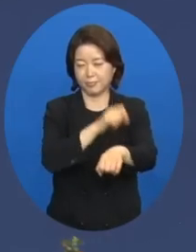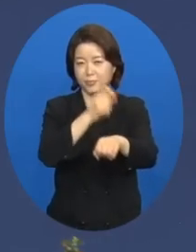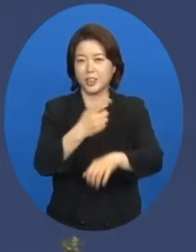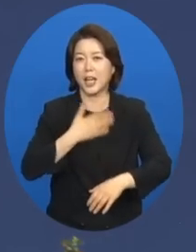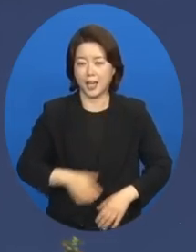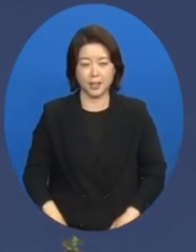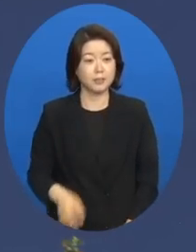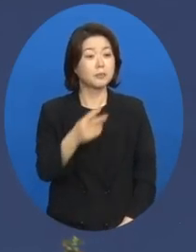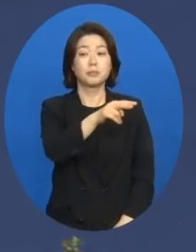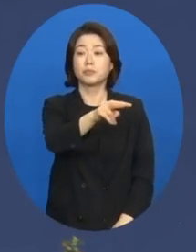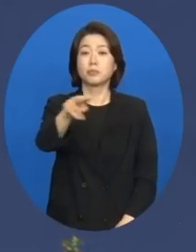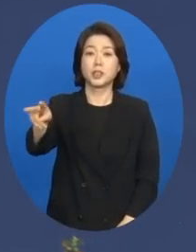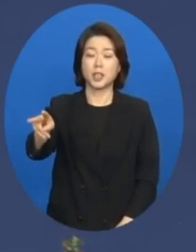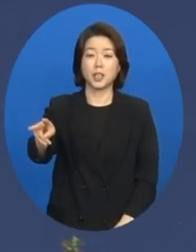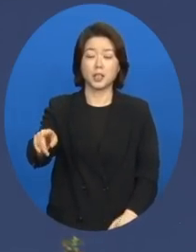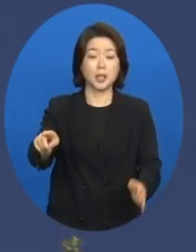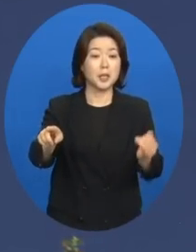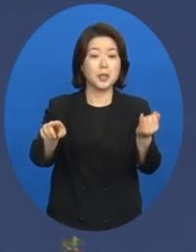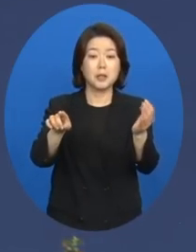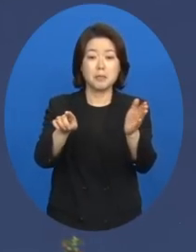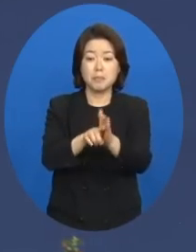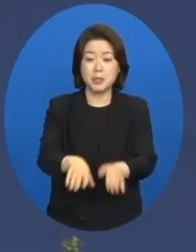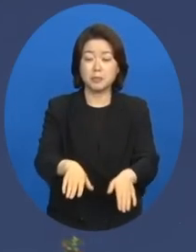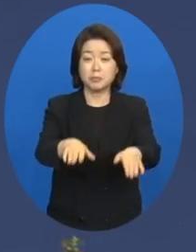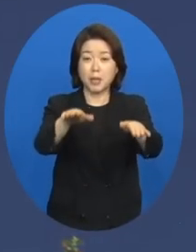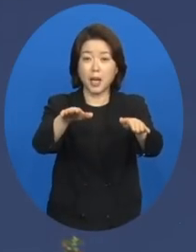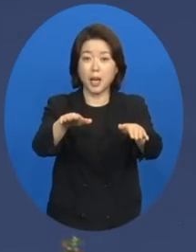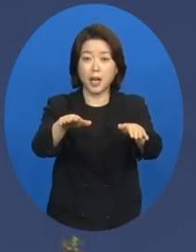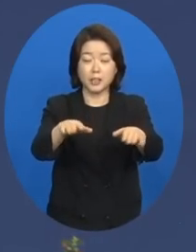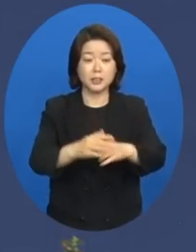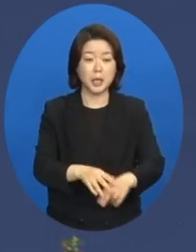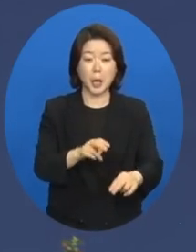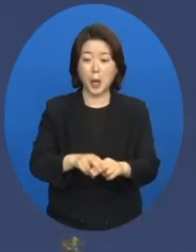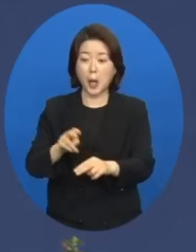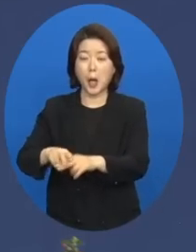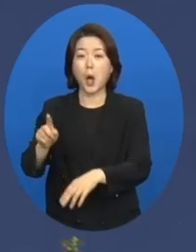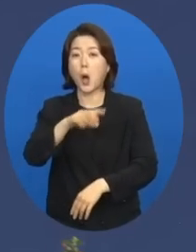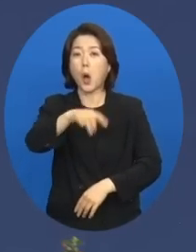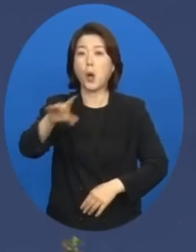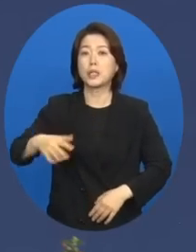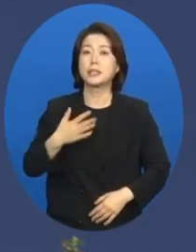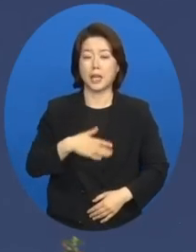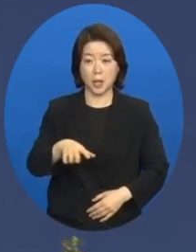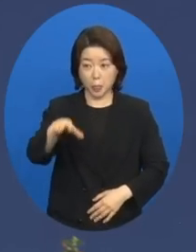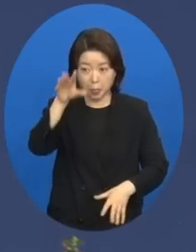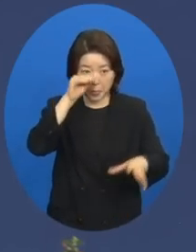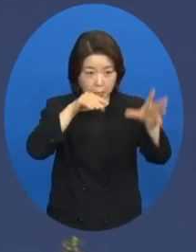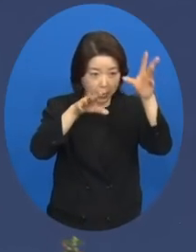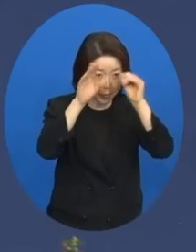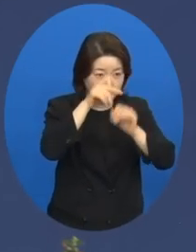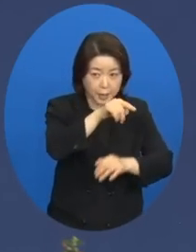뚝 보면 모태신앙이 대강 어디 앉아 계시는지가 대강 눈에 들어와요.